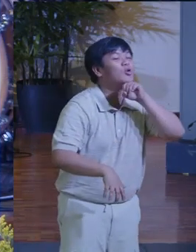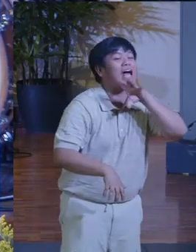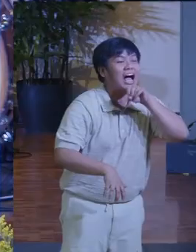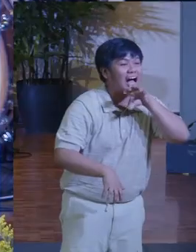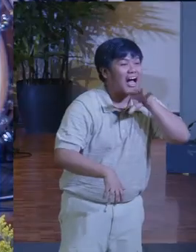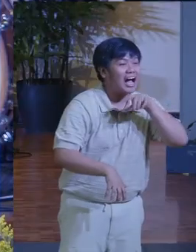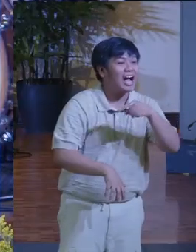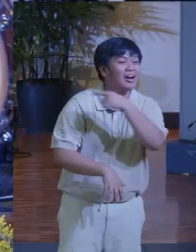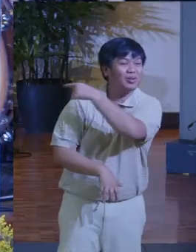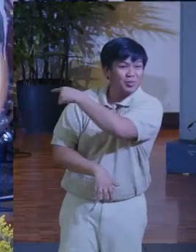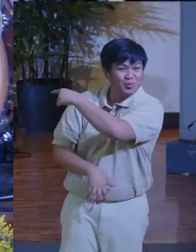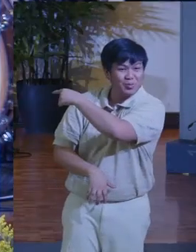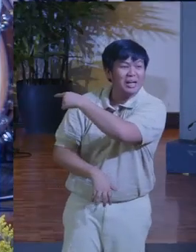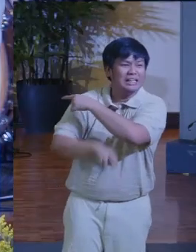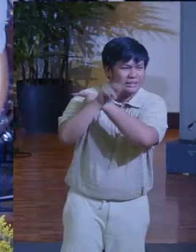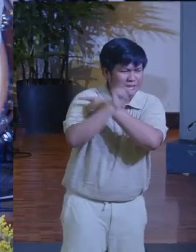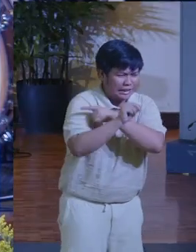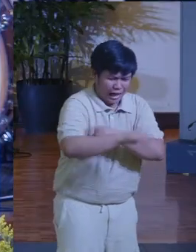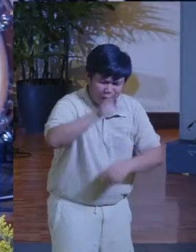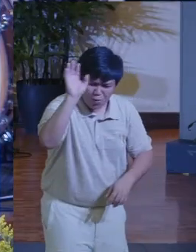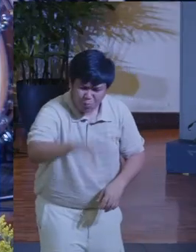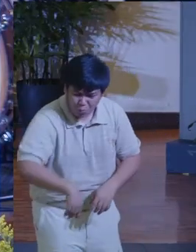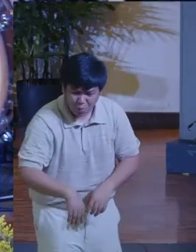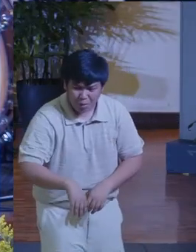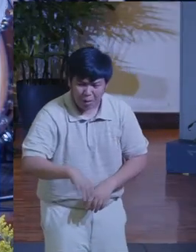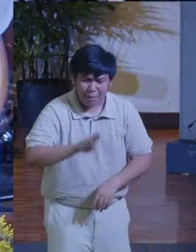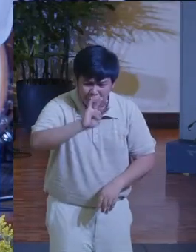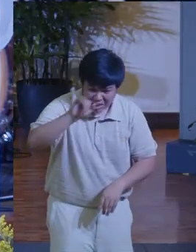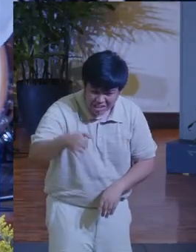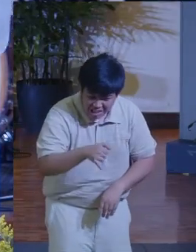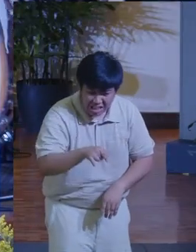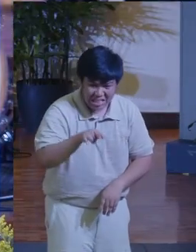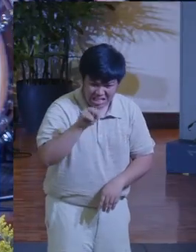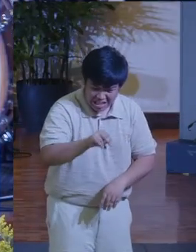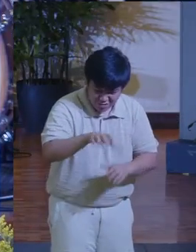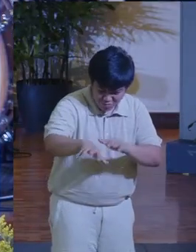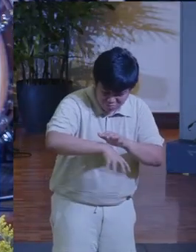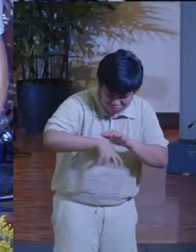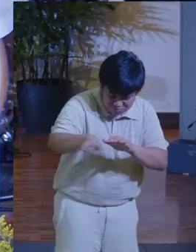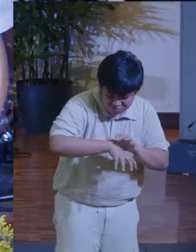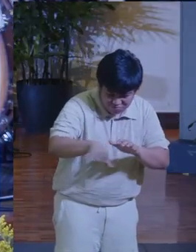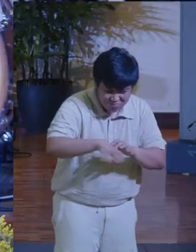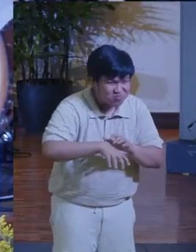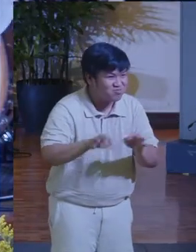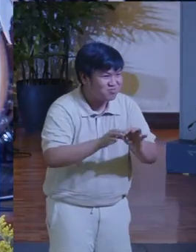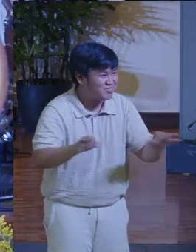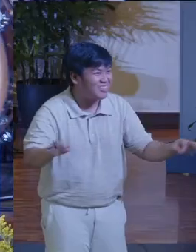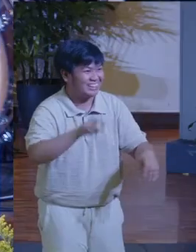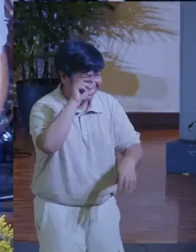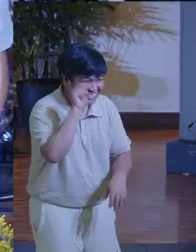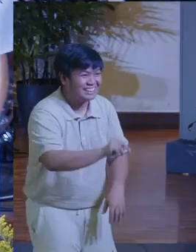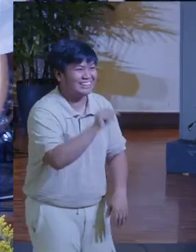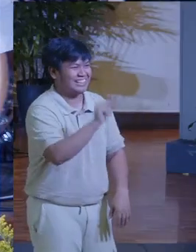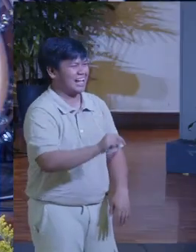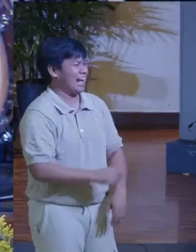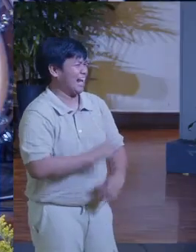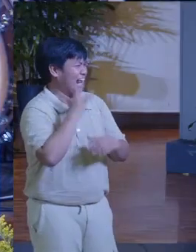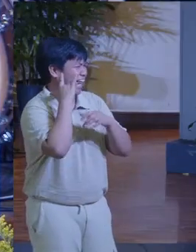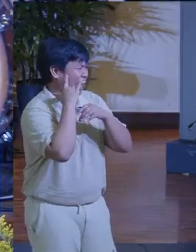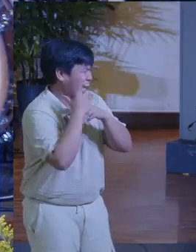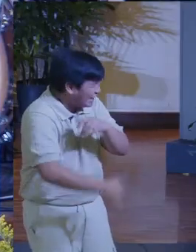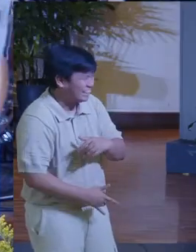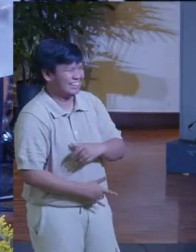aking lola para bunutin yung buong sahig. Ganito po kahaba. Ganyan po kalawak ang aming